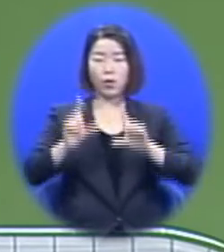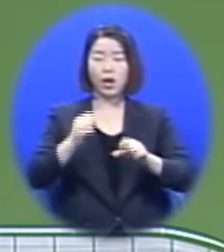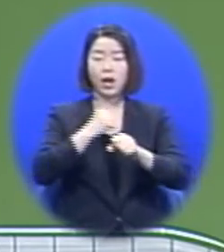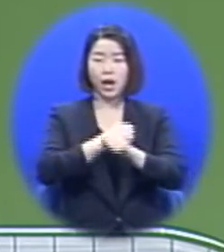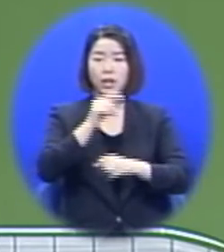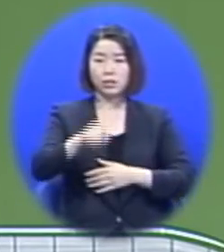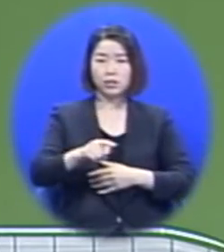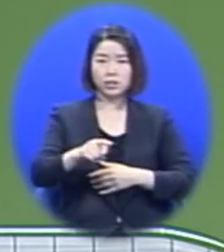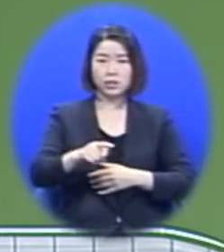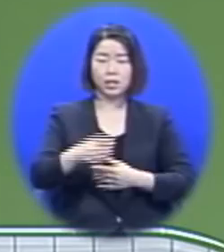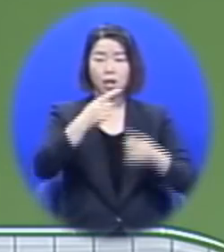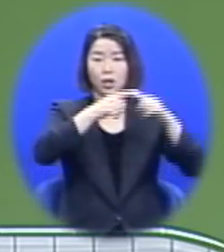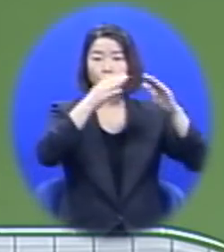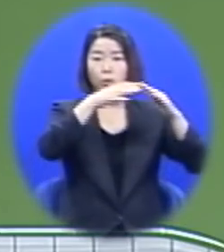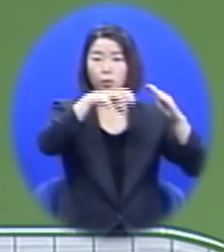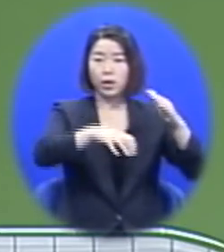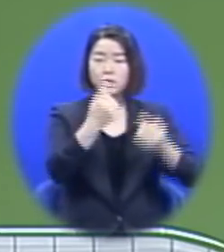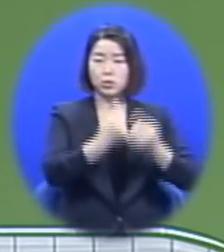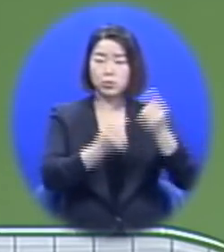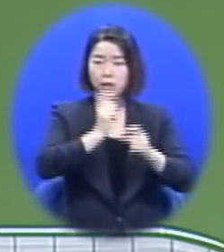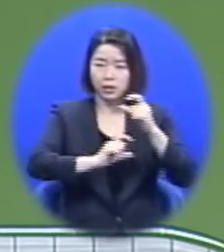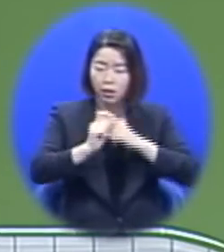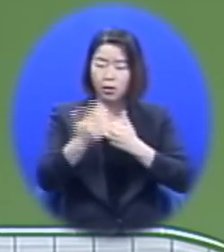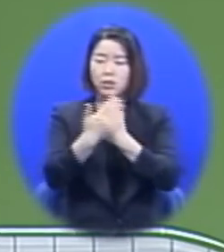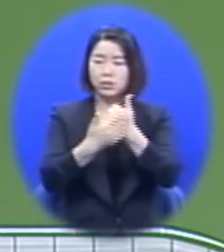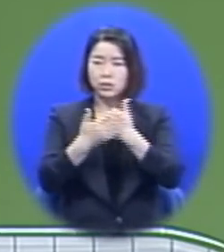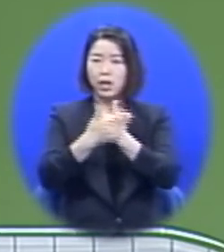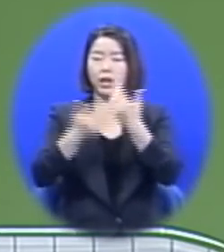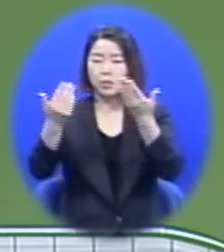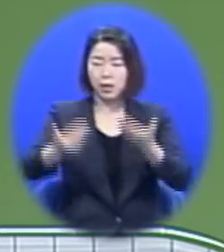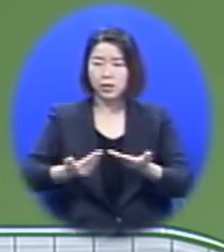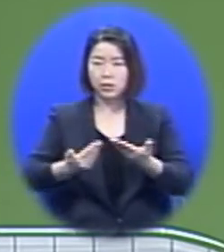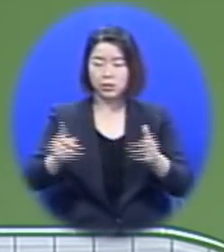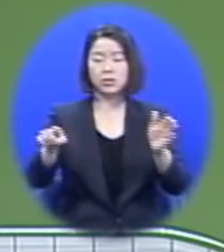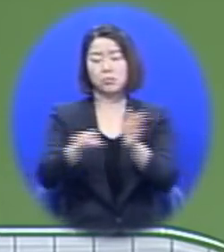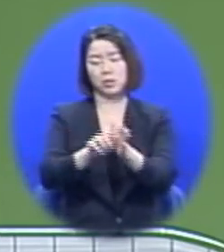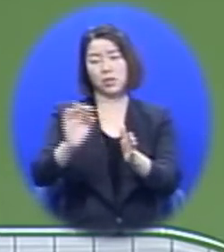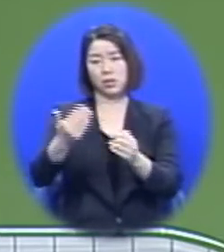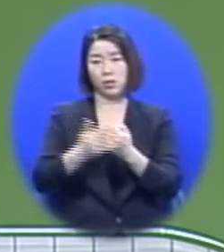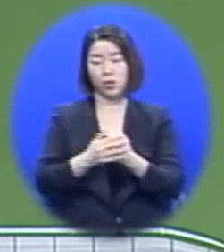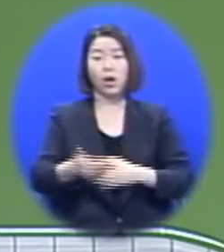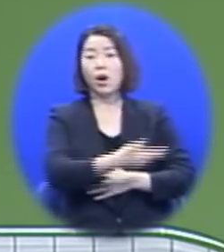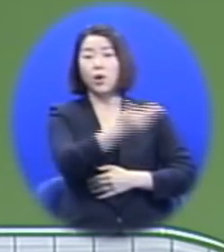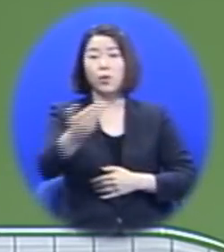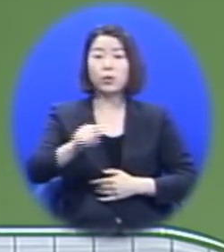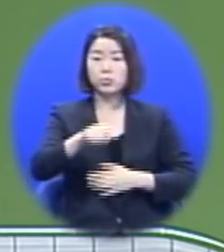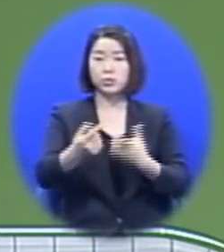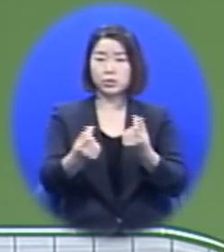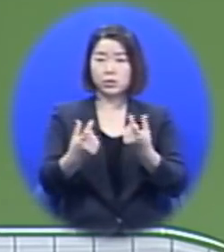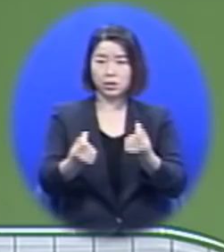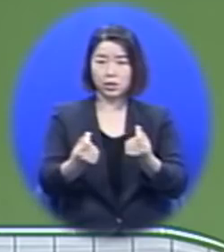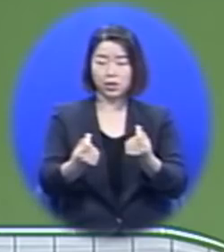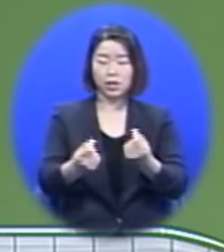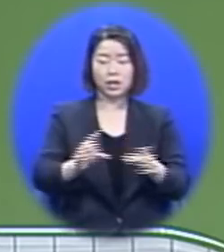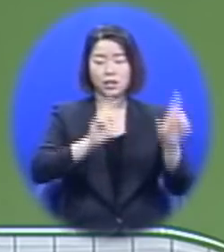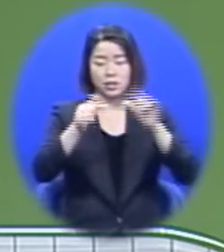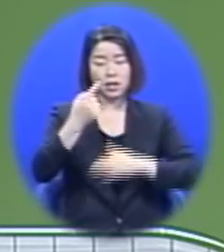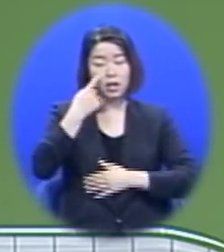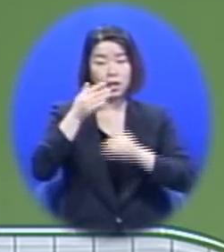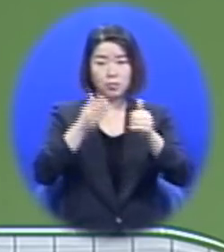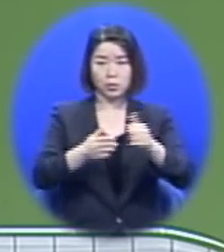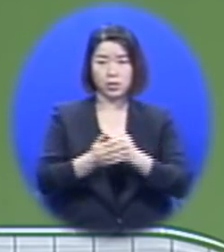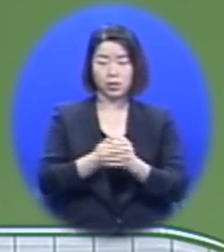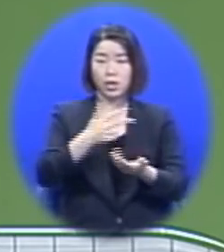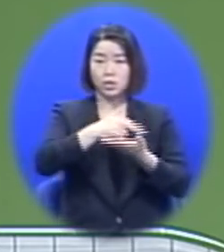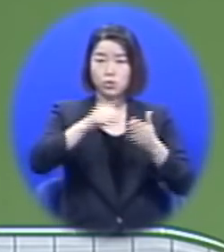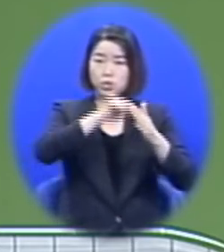더 은혜 받는 시간인 것을 믿은 거예요. 여러분도 그렇게 한번 정말 살아보세요. 주님 안에